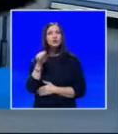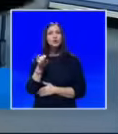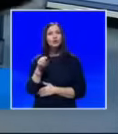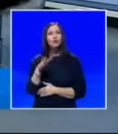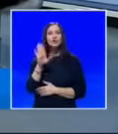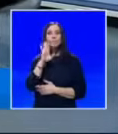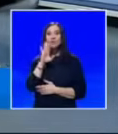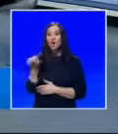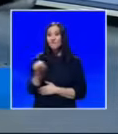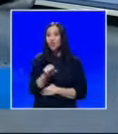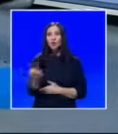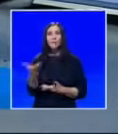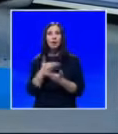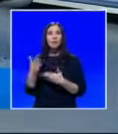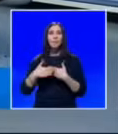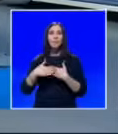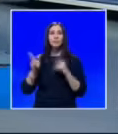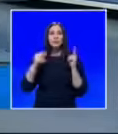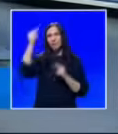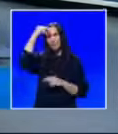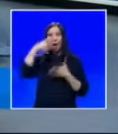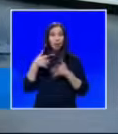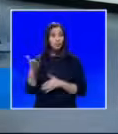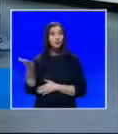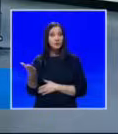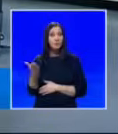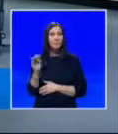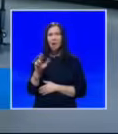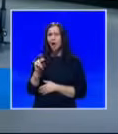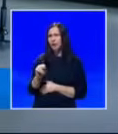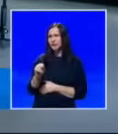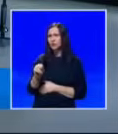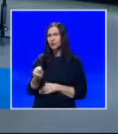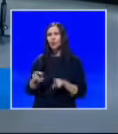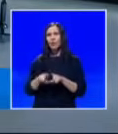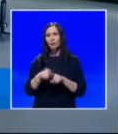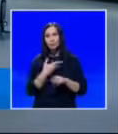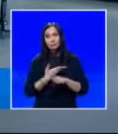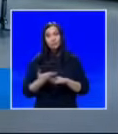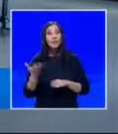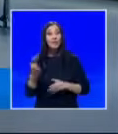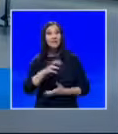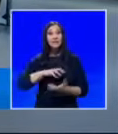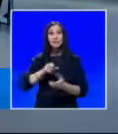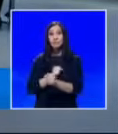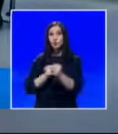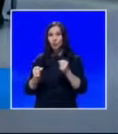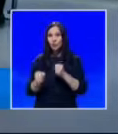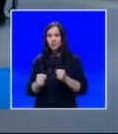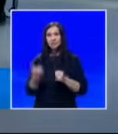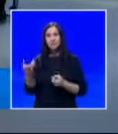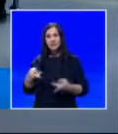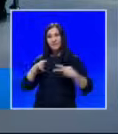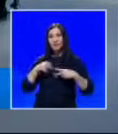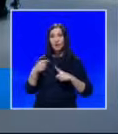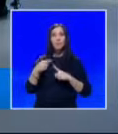че мъже водят преговорите на ППДБ е лошо за тях. Те, бих казала, че откак тече тази криза по ротацията, се върнаха